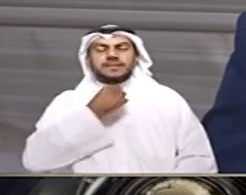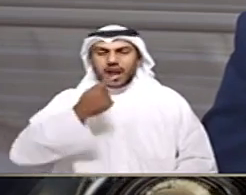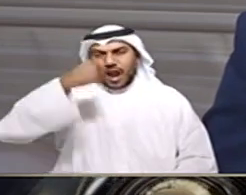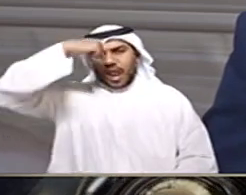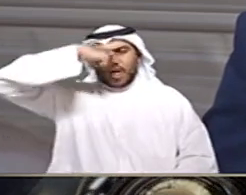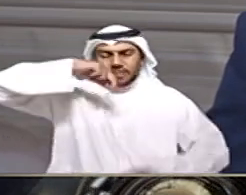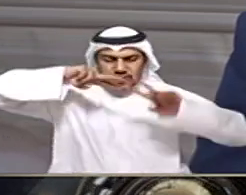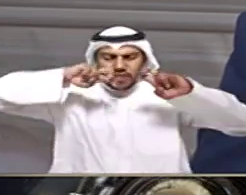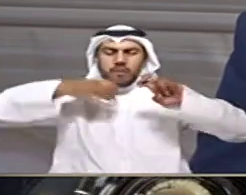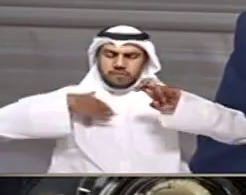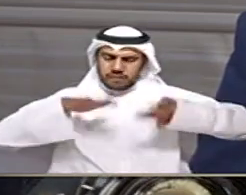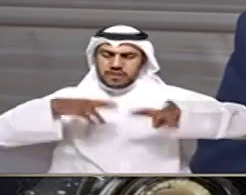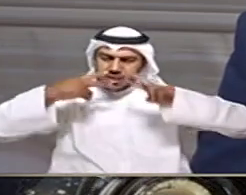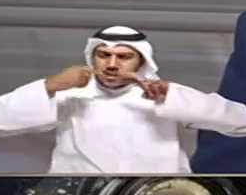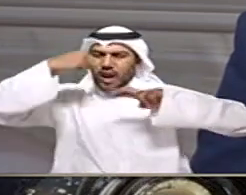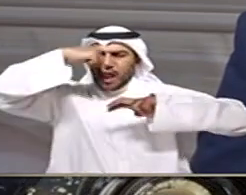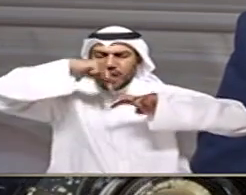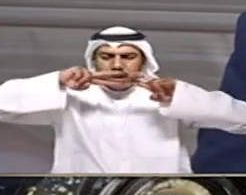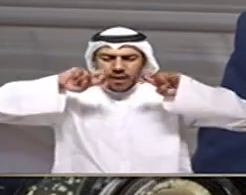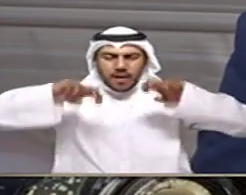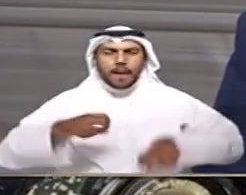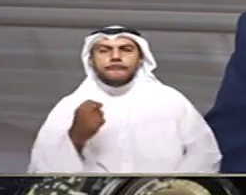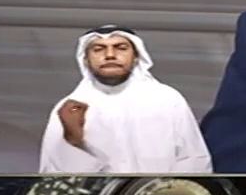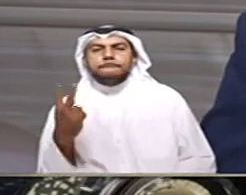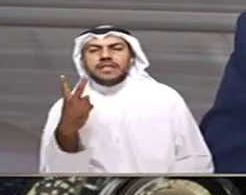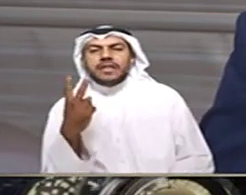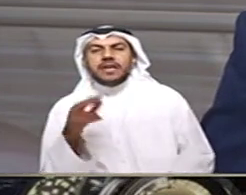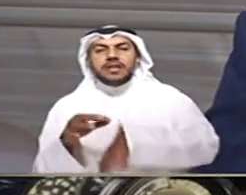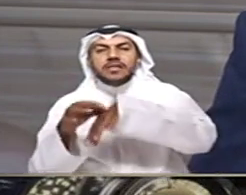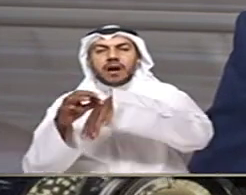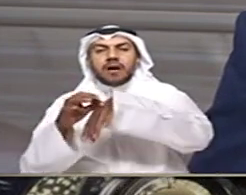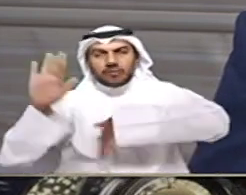تستقبل 200 مريض شهريا تقريبا.